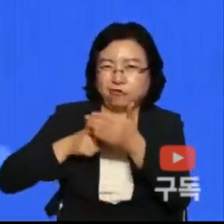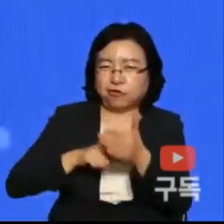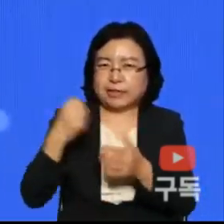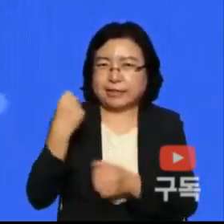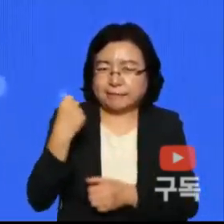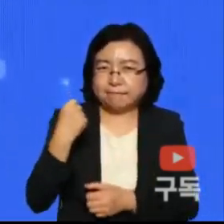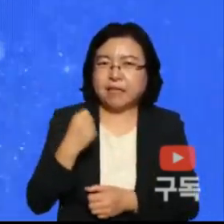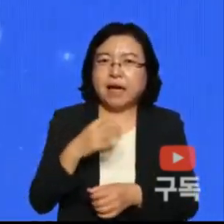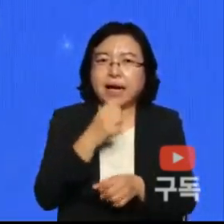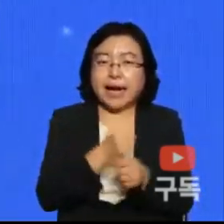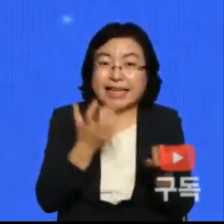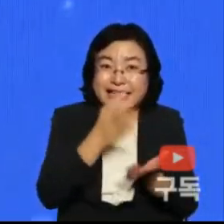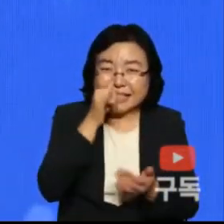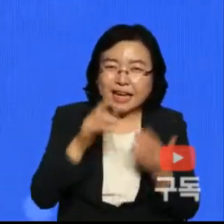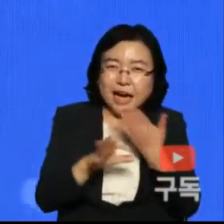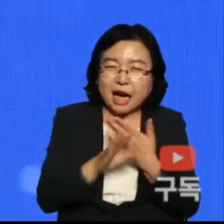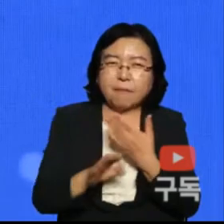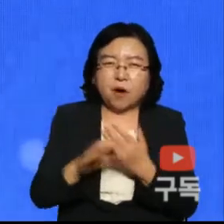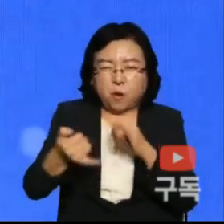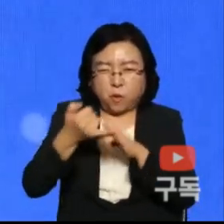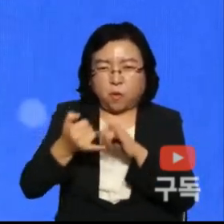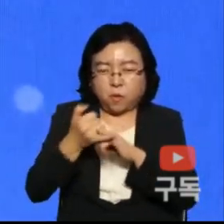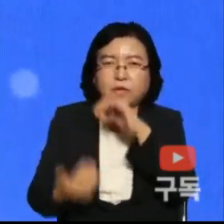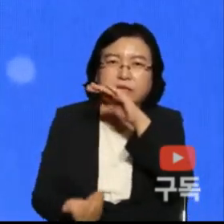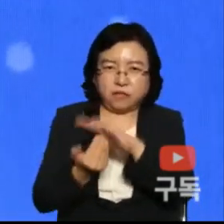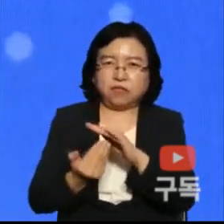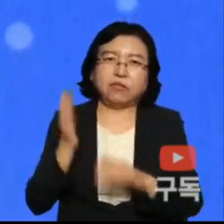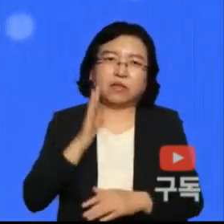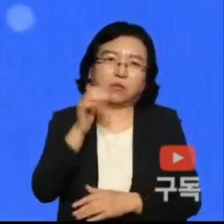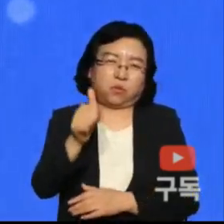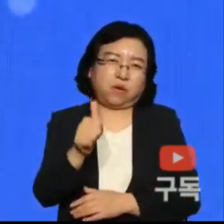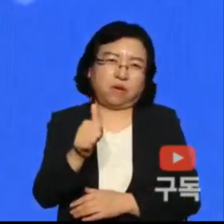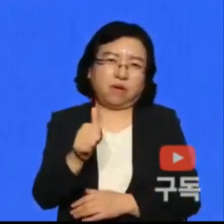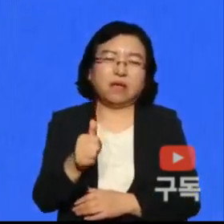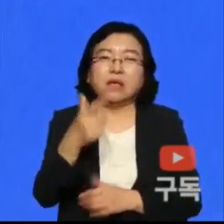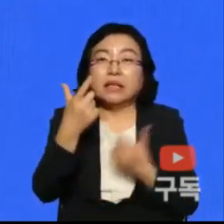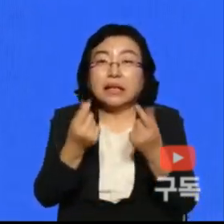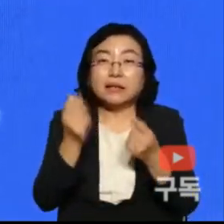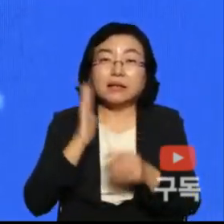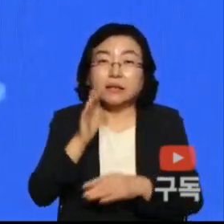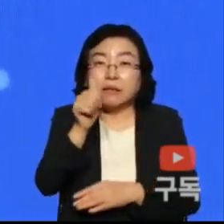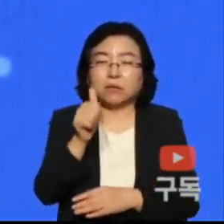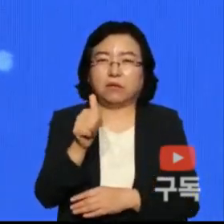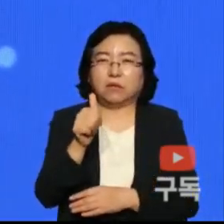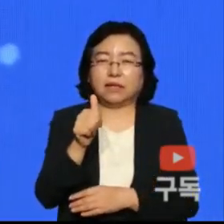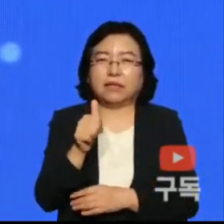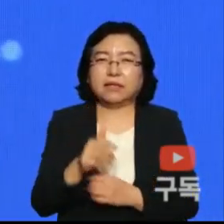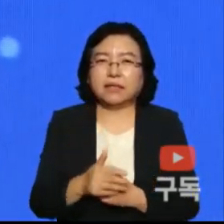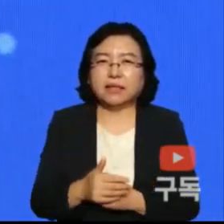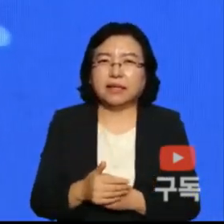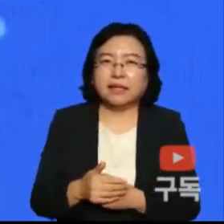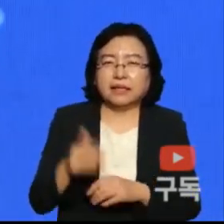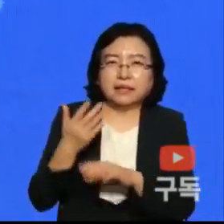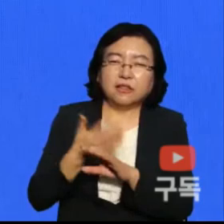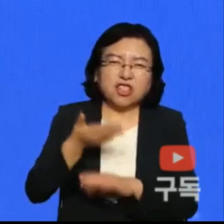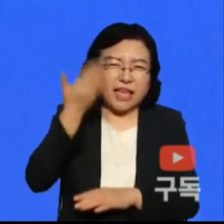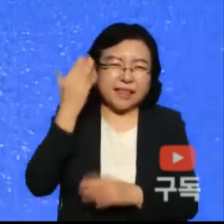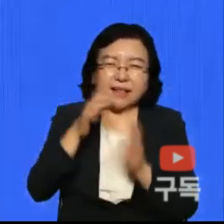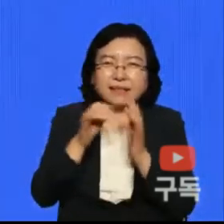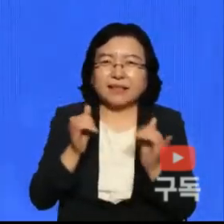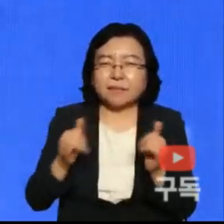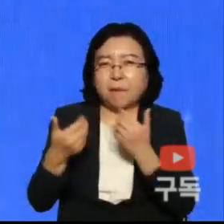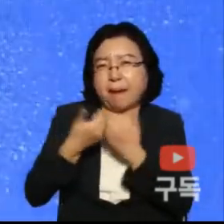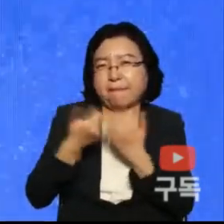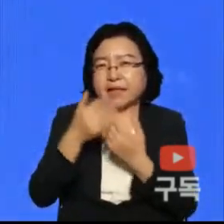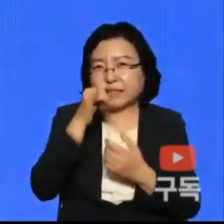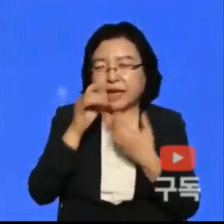경우에도 하는 대통령 그런 대통령이라 여 기득권의 반발을 이겨내고 양극화